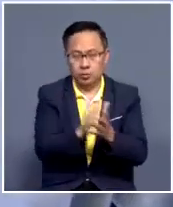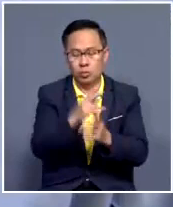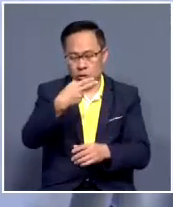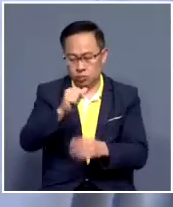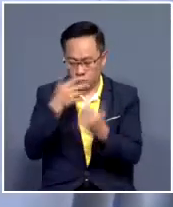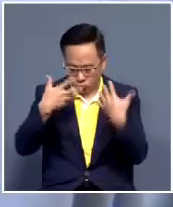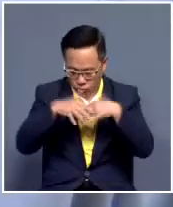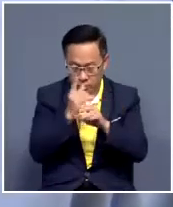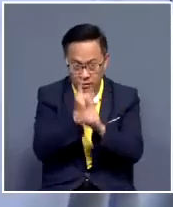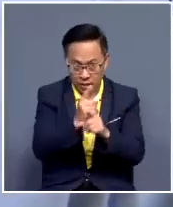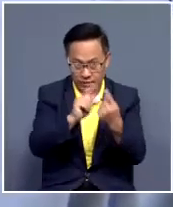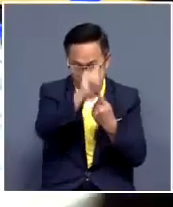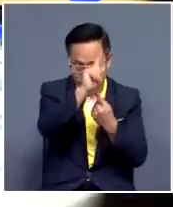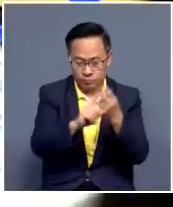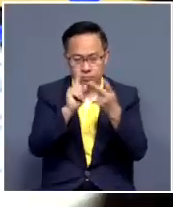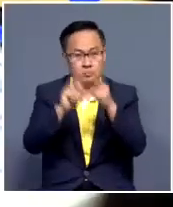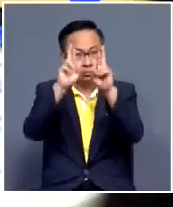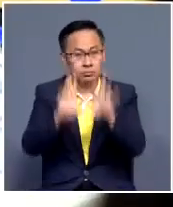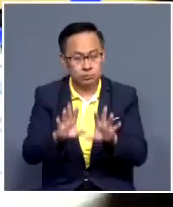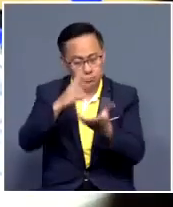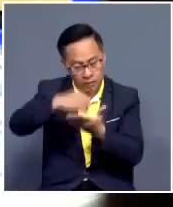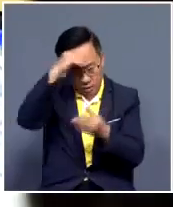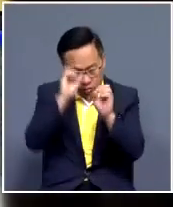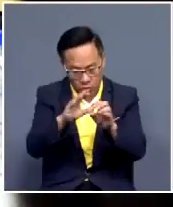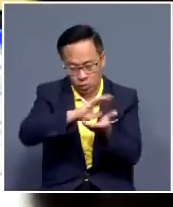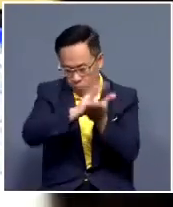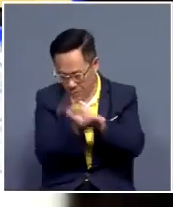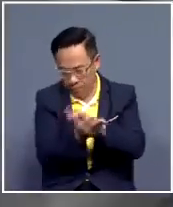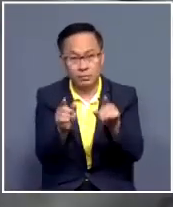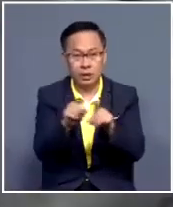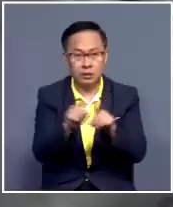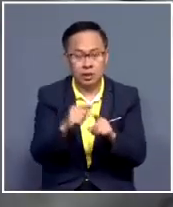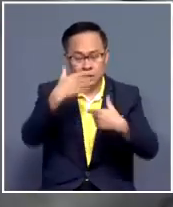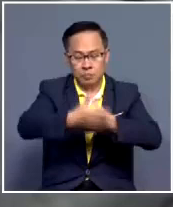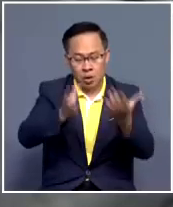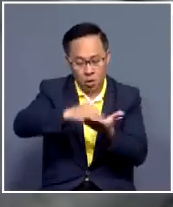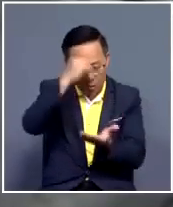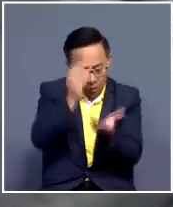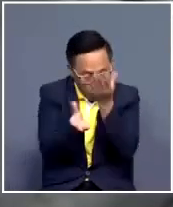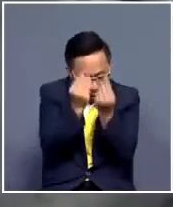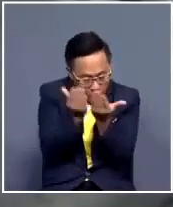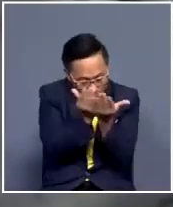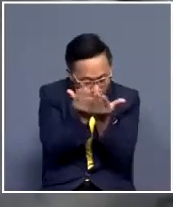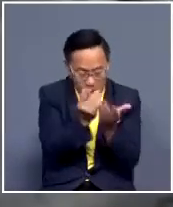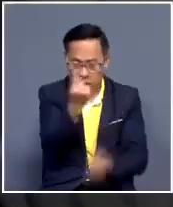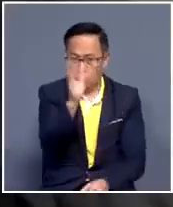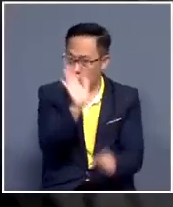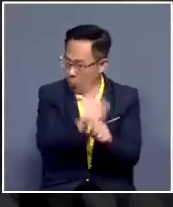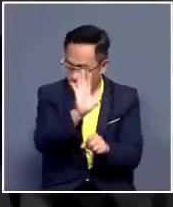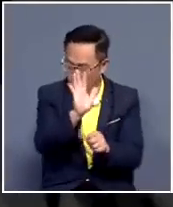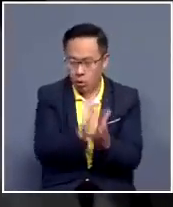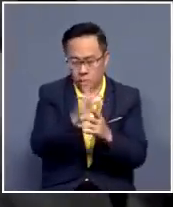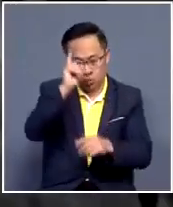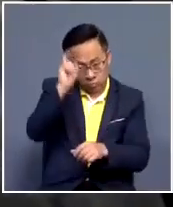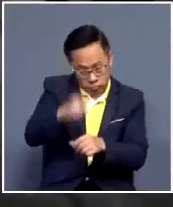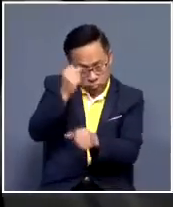กันกระบวนการเรียนการสอนก็ต้องปรับใหม่จะต้องไปเรียนของจริงในสถานที่จริงไม่ใช่เรียนในห้องเรียนห้องเรียนมันมีความจำเป็นแค่บางส่วน